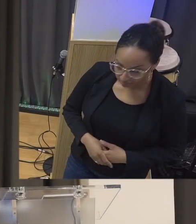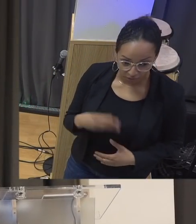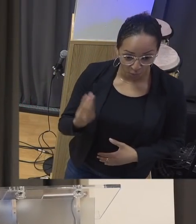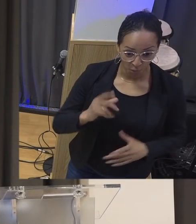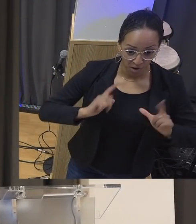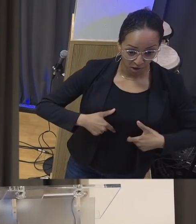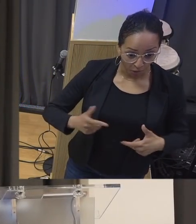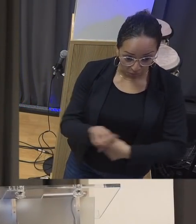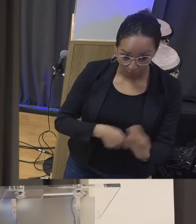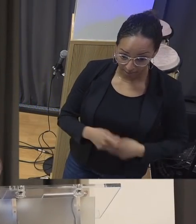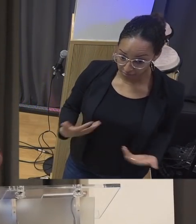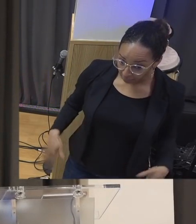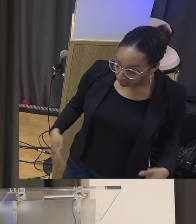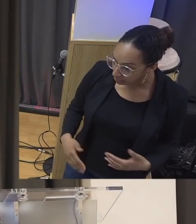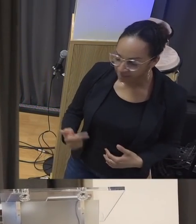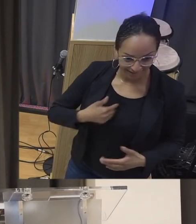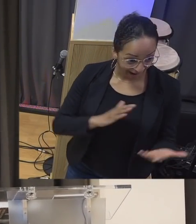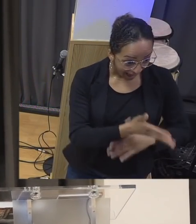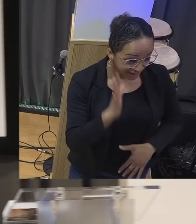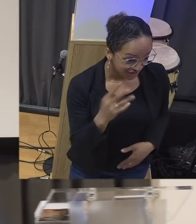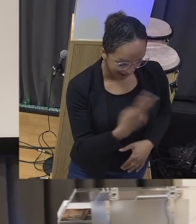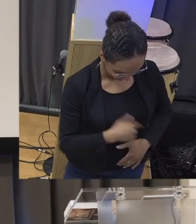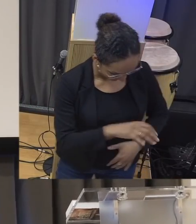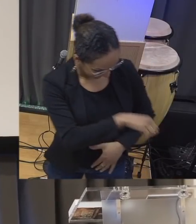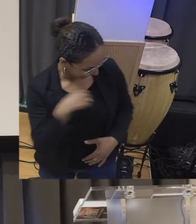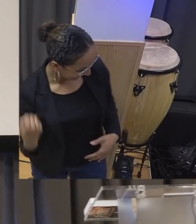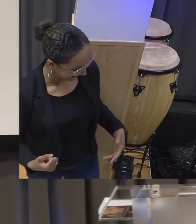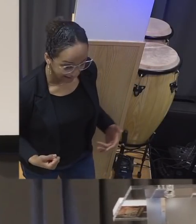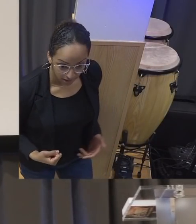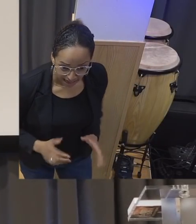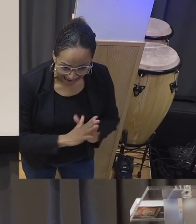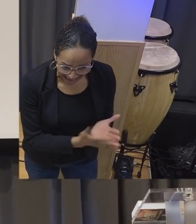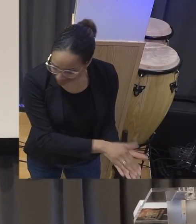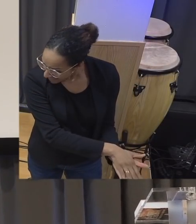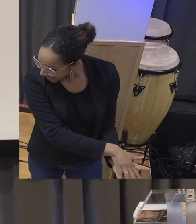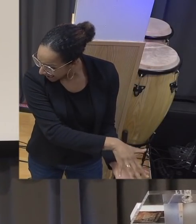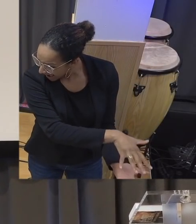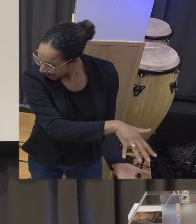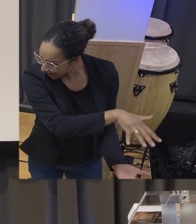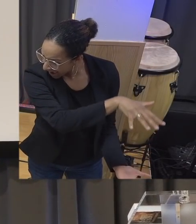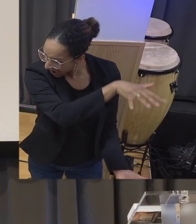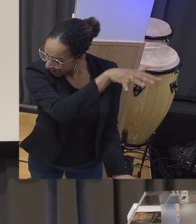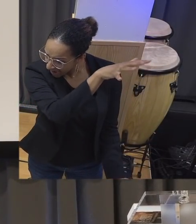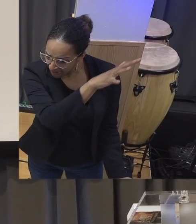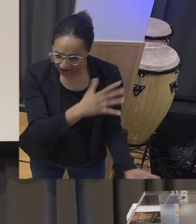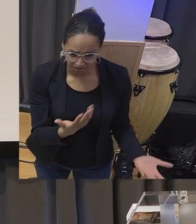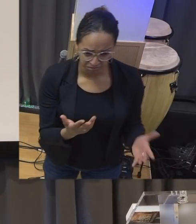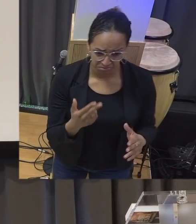HEC. Quand je rentre dans sa chambre, c'est incroyable le nombre de livres. Rimbaud,